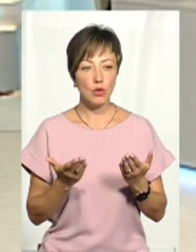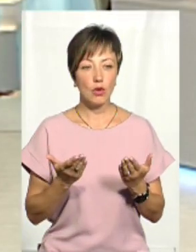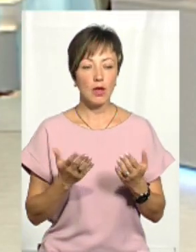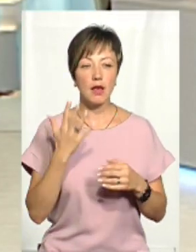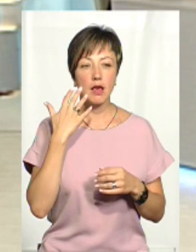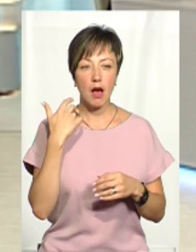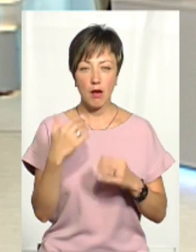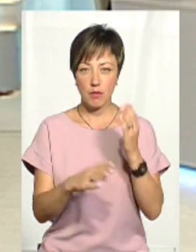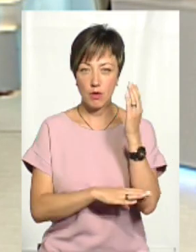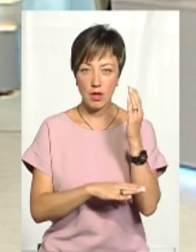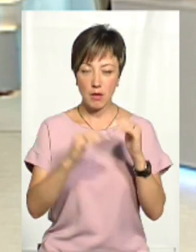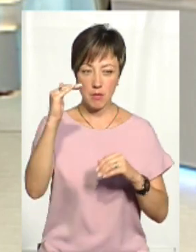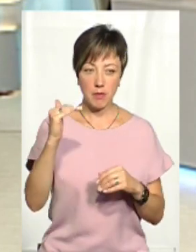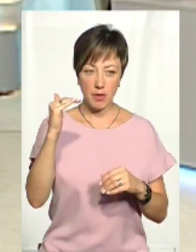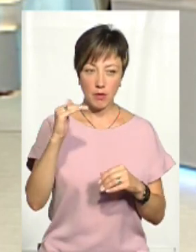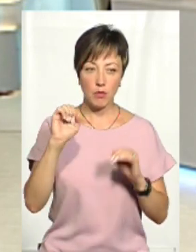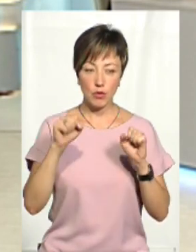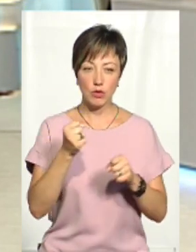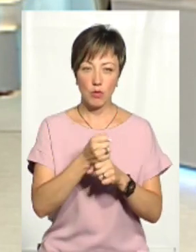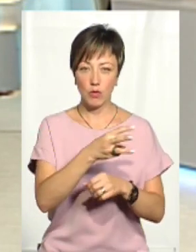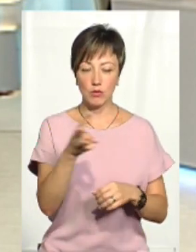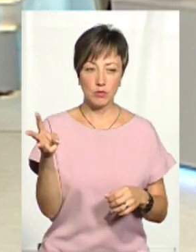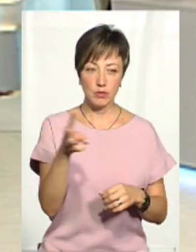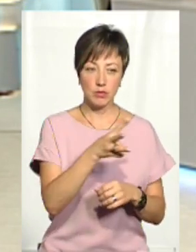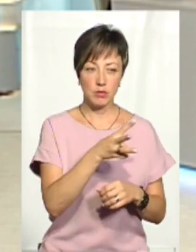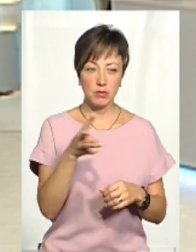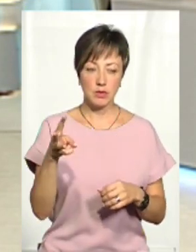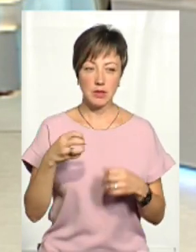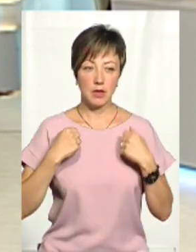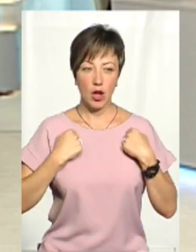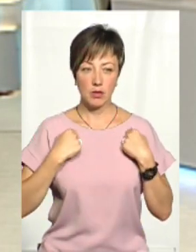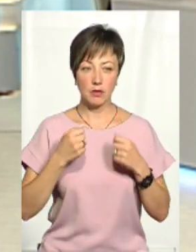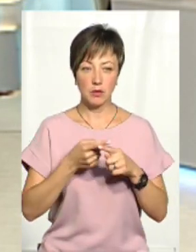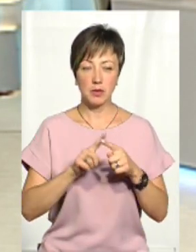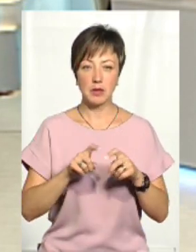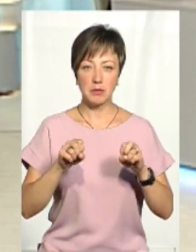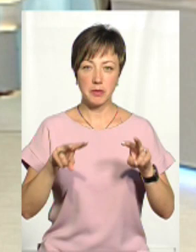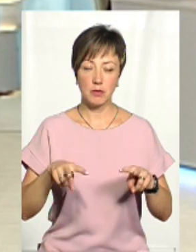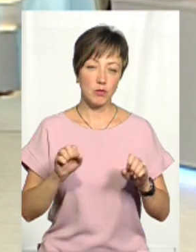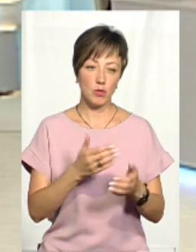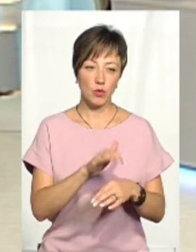якщо яблуня низько росла, якщо її можна обробити за допомогою ранцевого оприскувача, будь ласка,